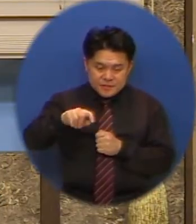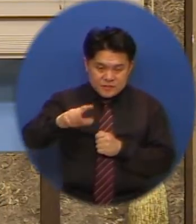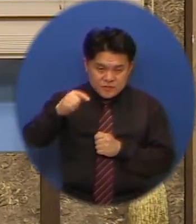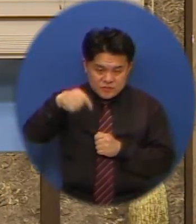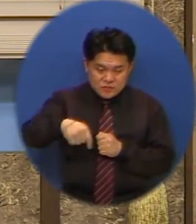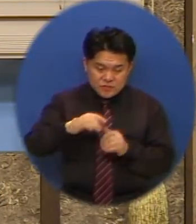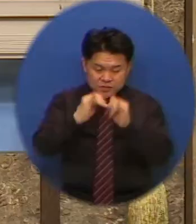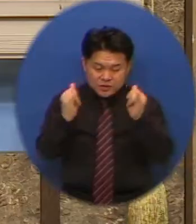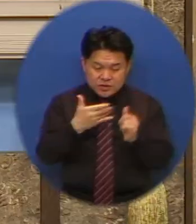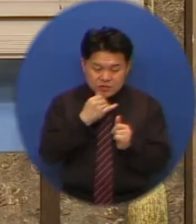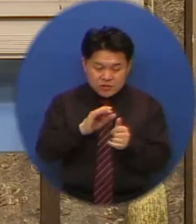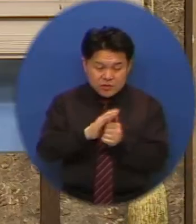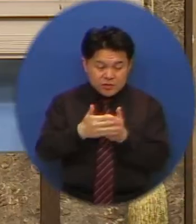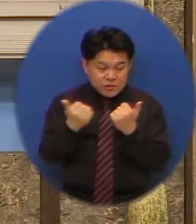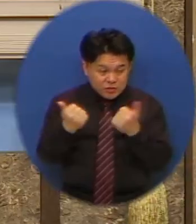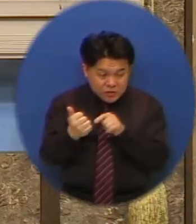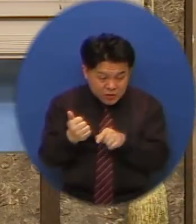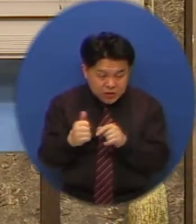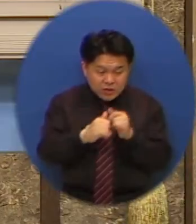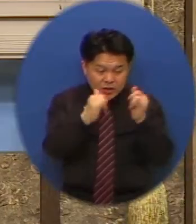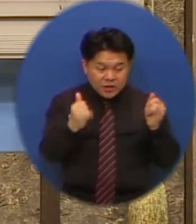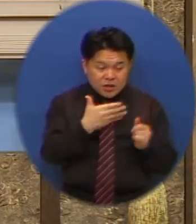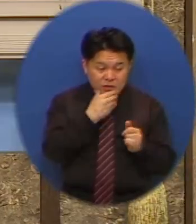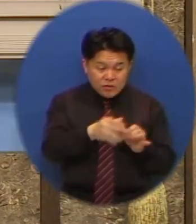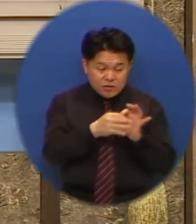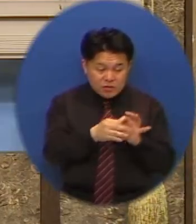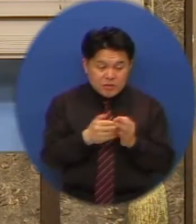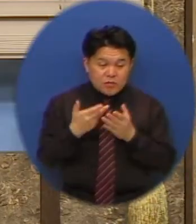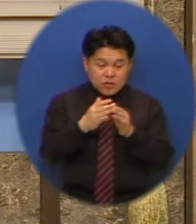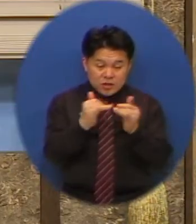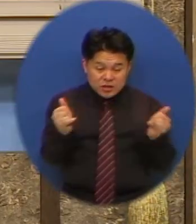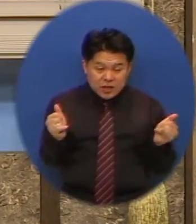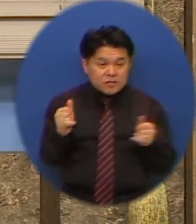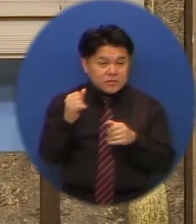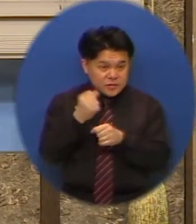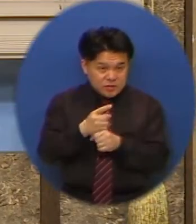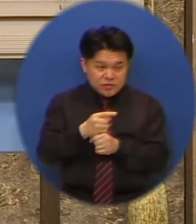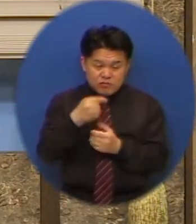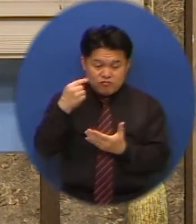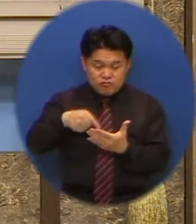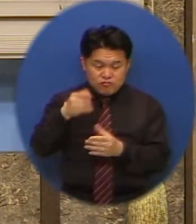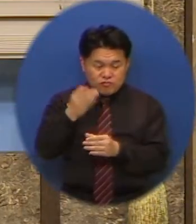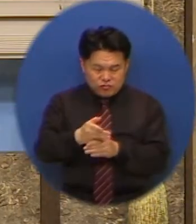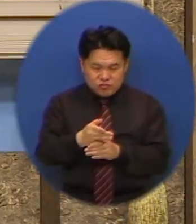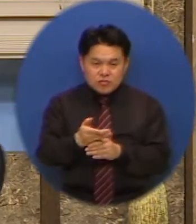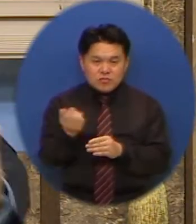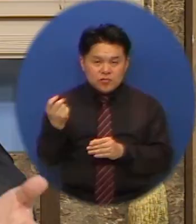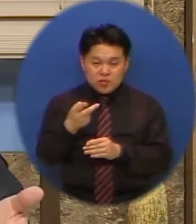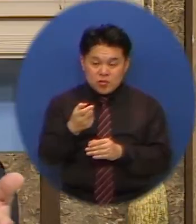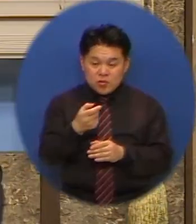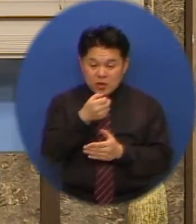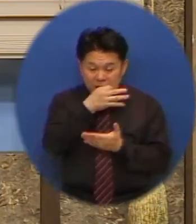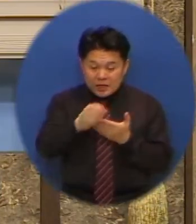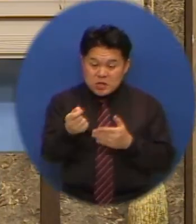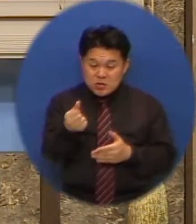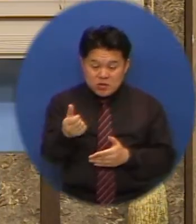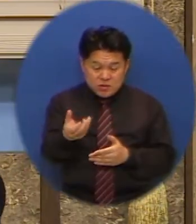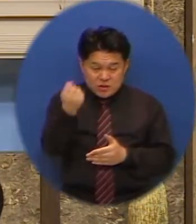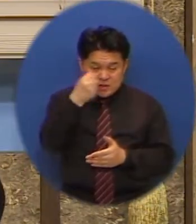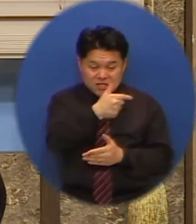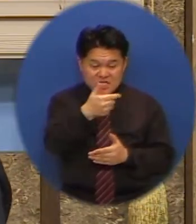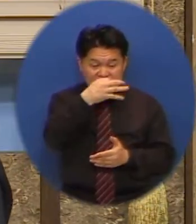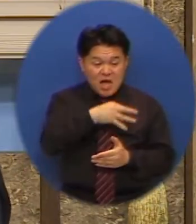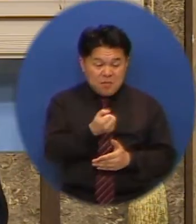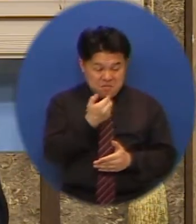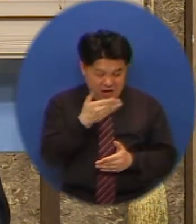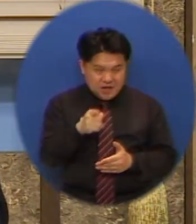사회복지협의회가 사회복지 분야의 자원봉사들을 운영을 하고 있거든요. 그렇죠. 그러니까 훨씬 작은 예산으로 네. 훨씬 큰 효과를 낼 수 있다 이런